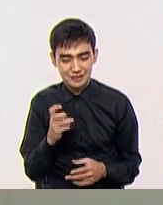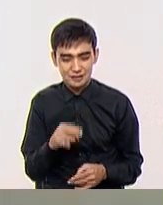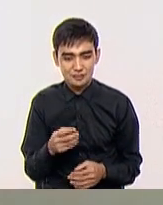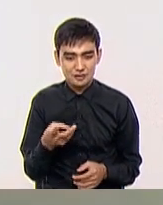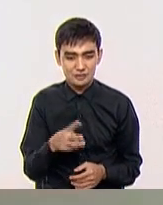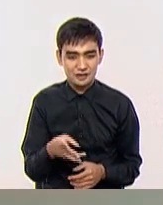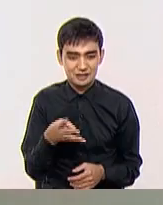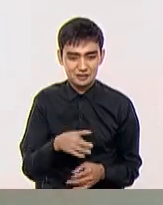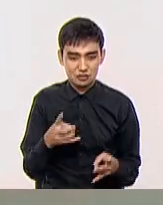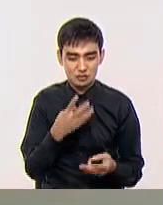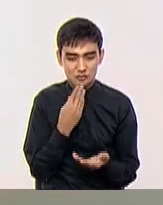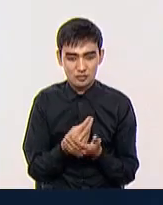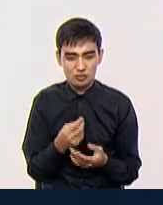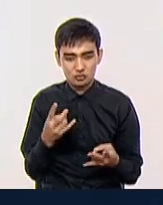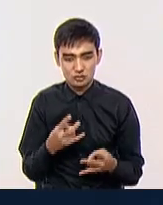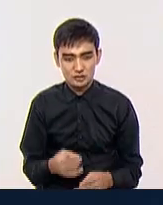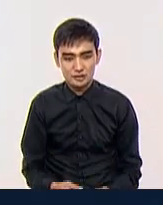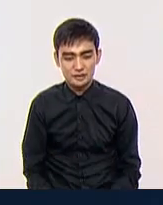карт в зависимости от своих нужд.